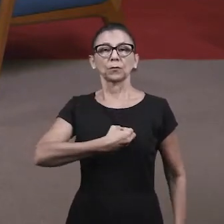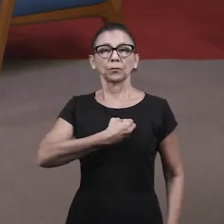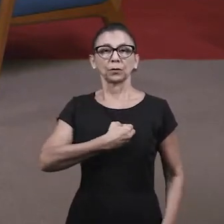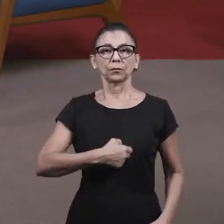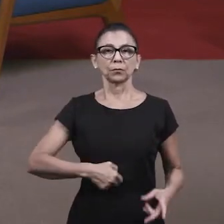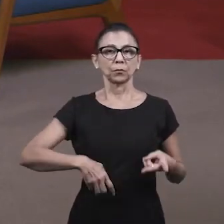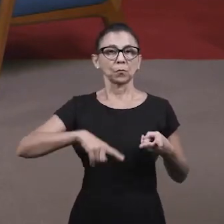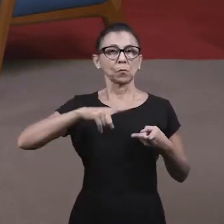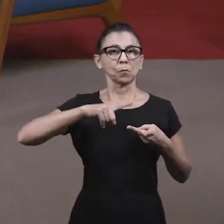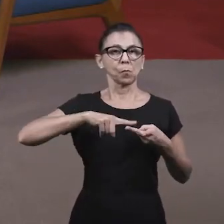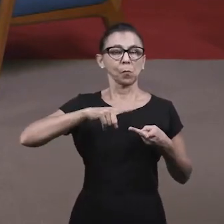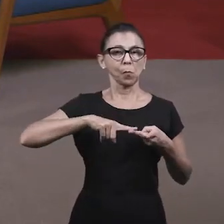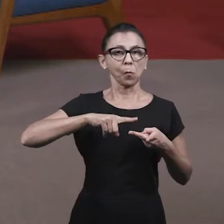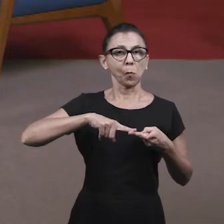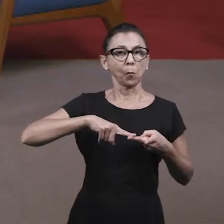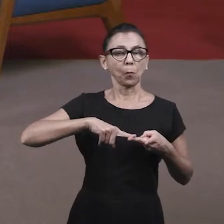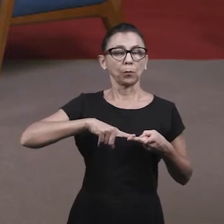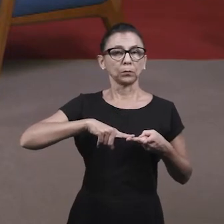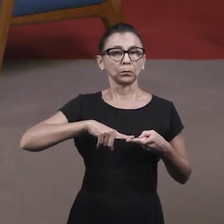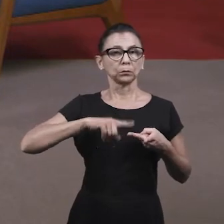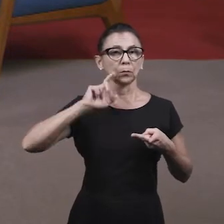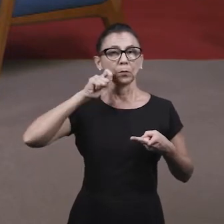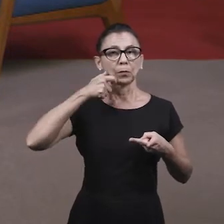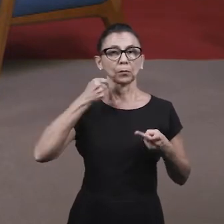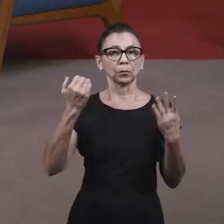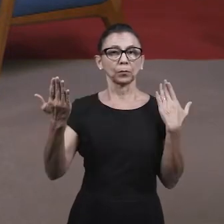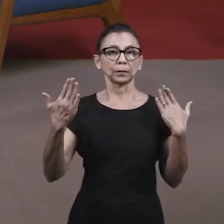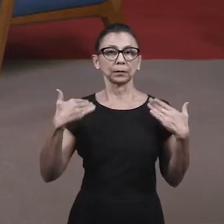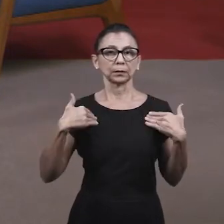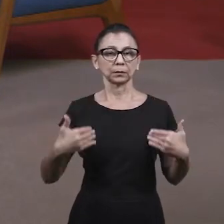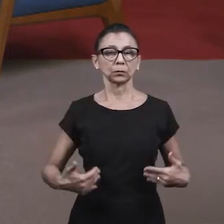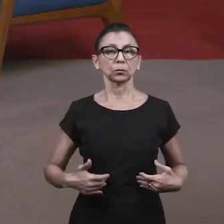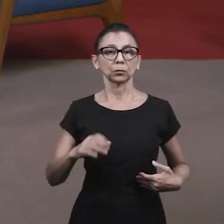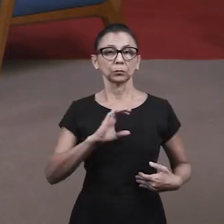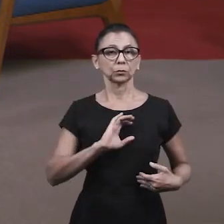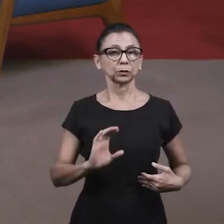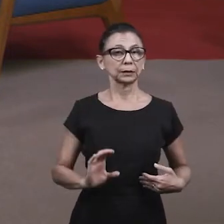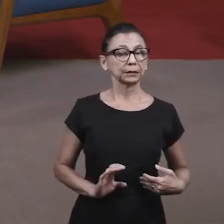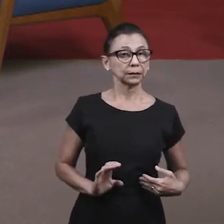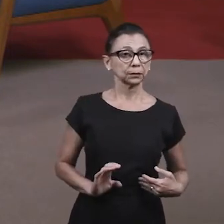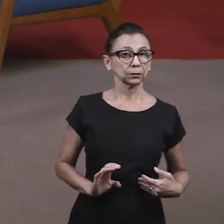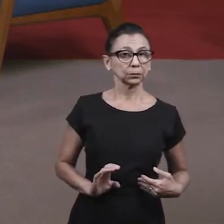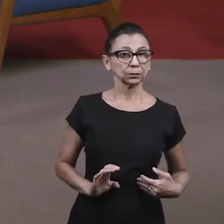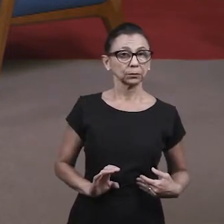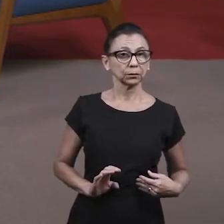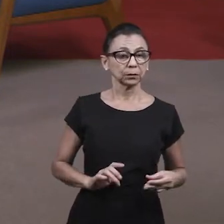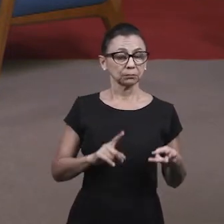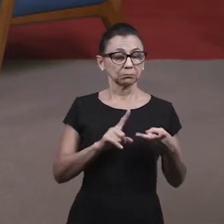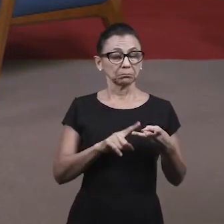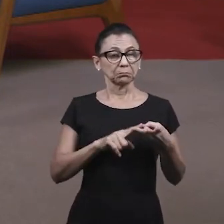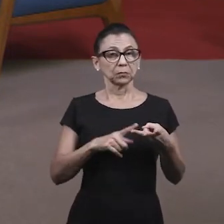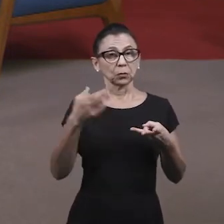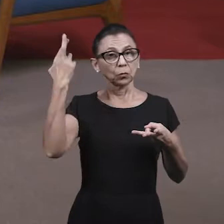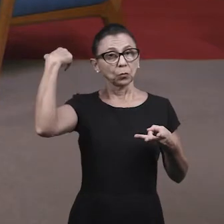moment donné, je suis le pain vivant qui est descendu du ciel. Donc le pain était le type de son